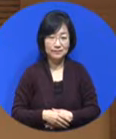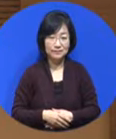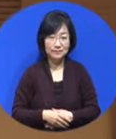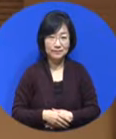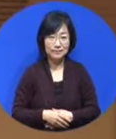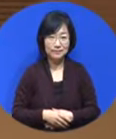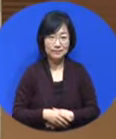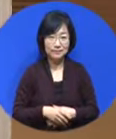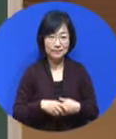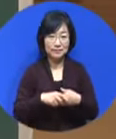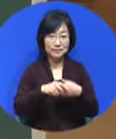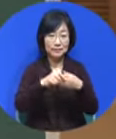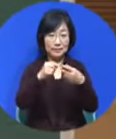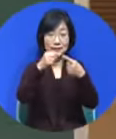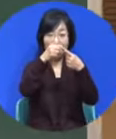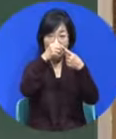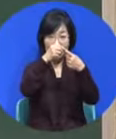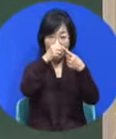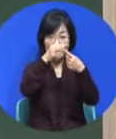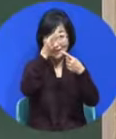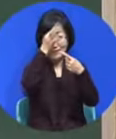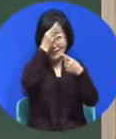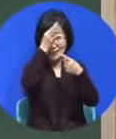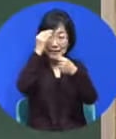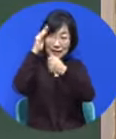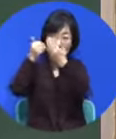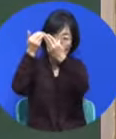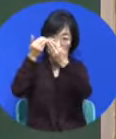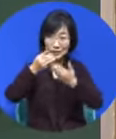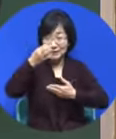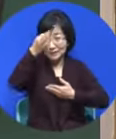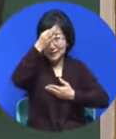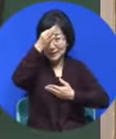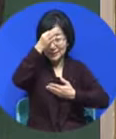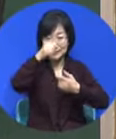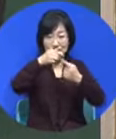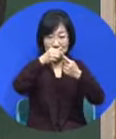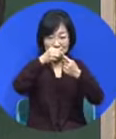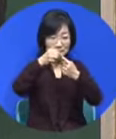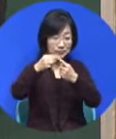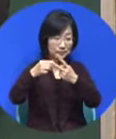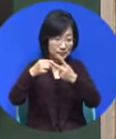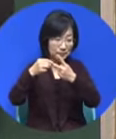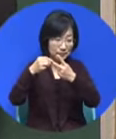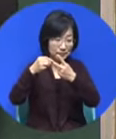이게 뭘로 바뀌는니까 그냥 바뀌는게